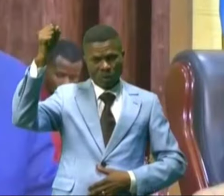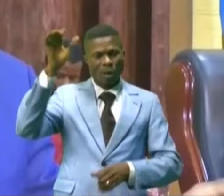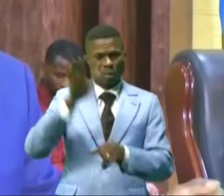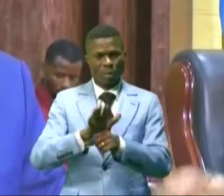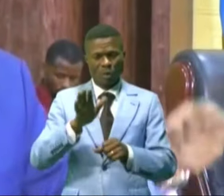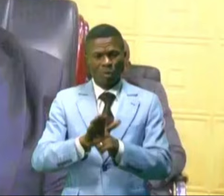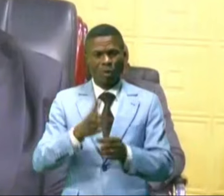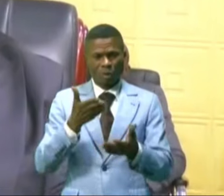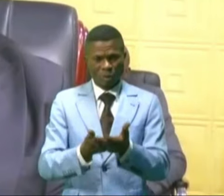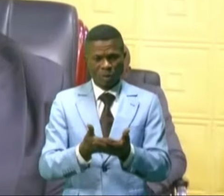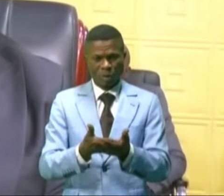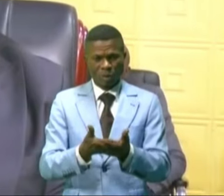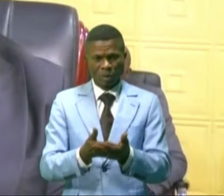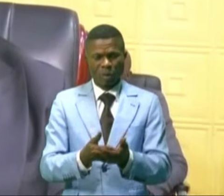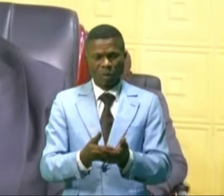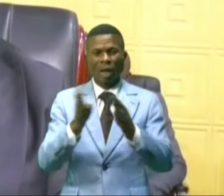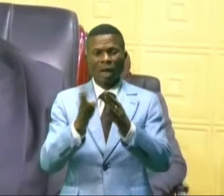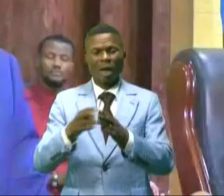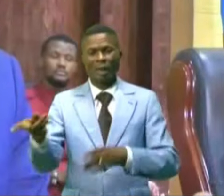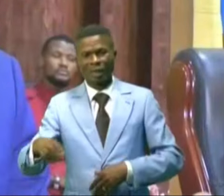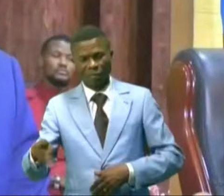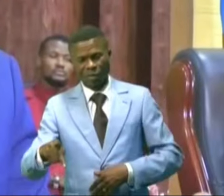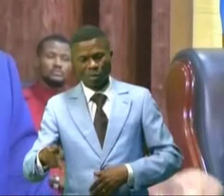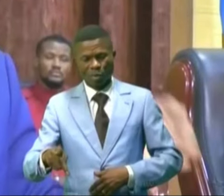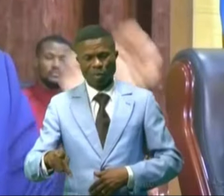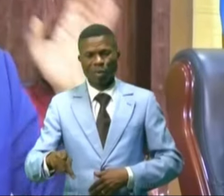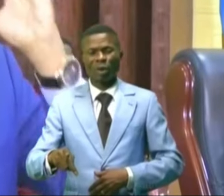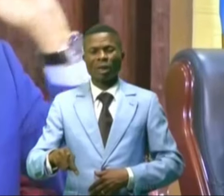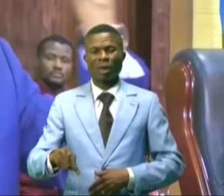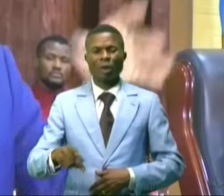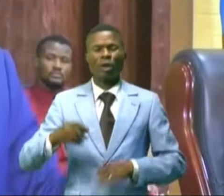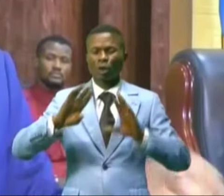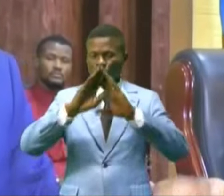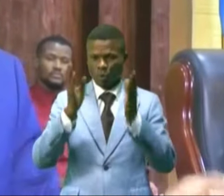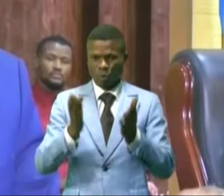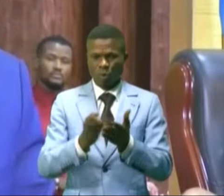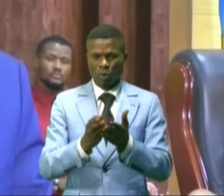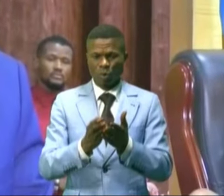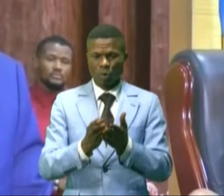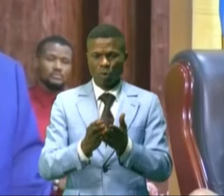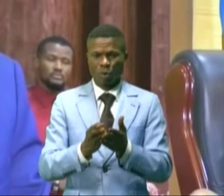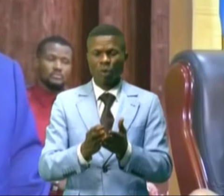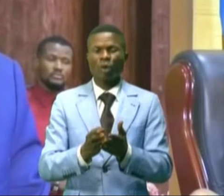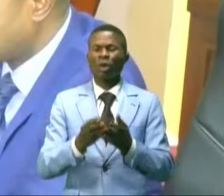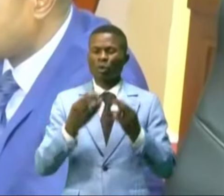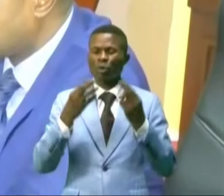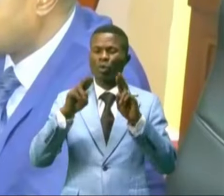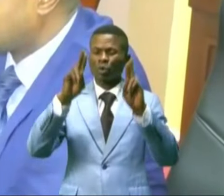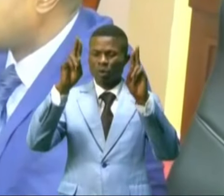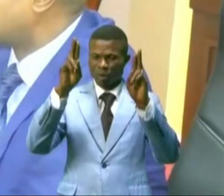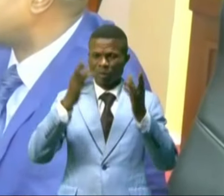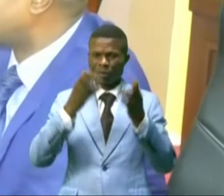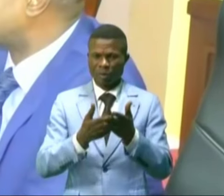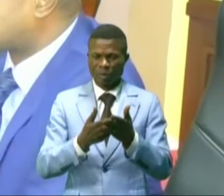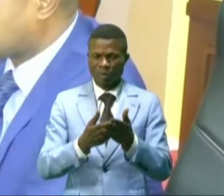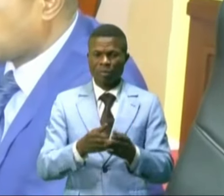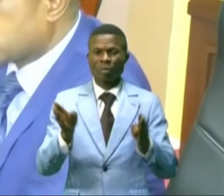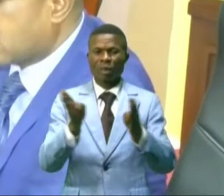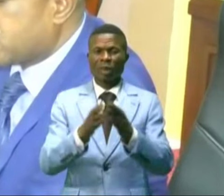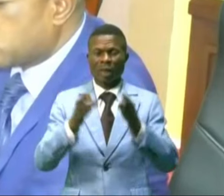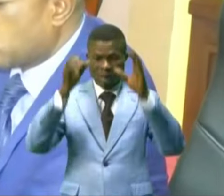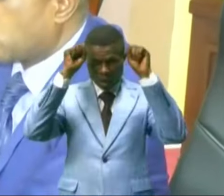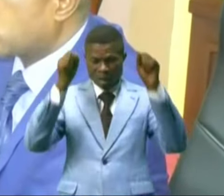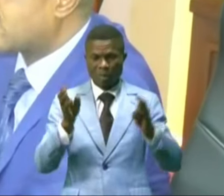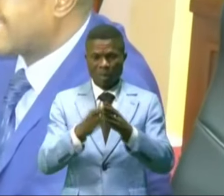Gouvernement provincial, assemblée provinciale, que nous tous nous puissions regarder dans la main. Le speaker de l'Assemblée provinciale du Lualaba